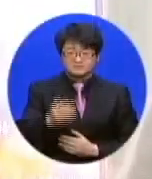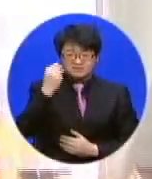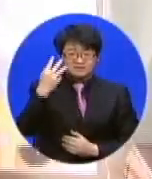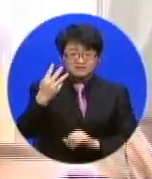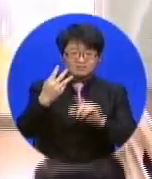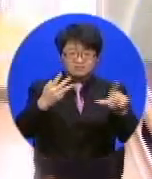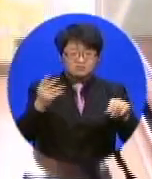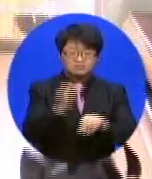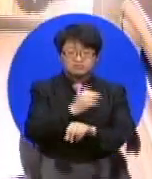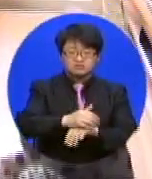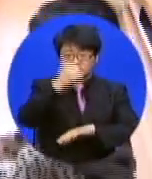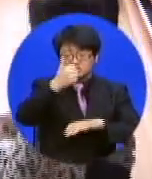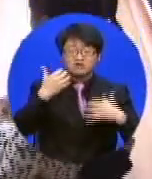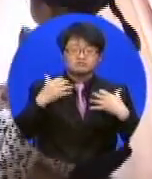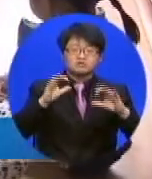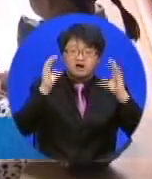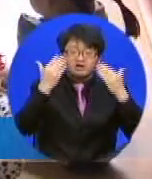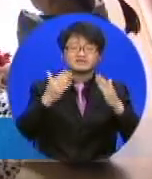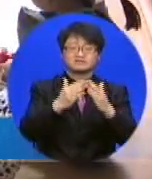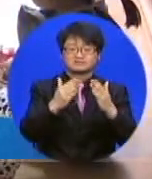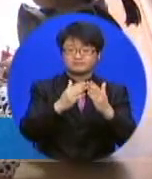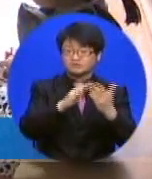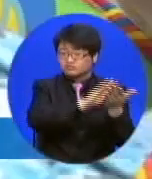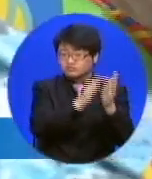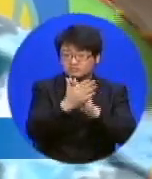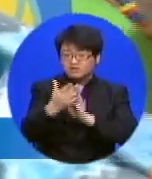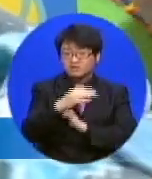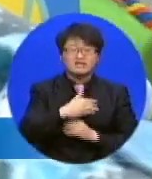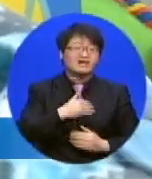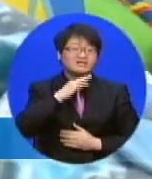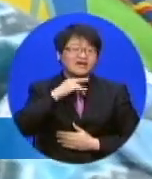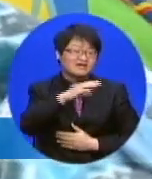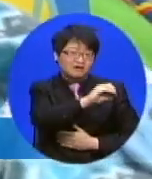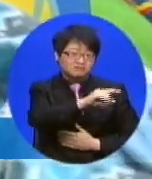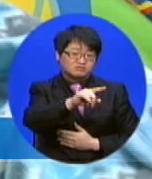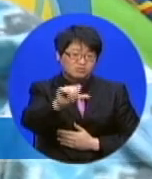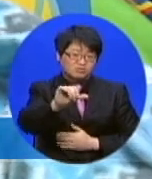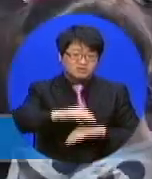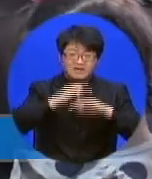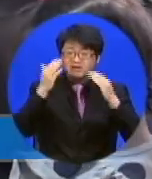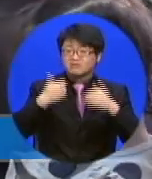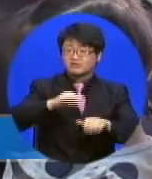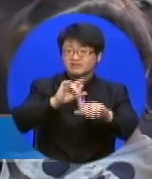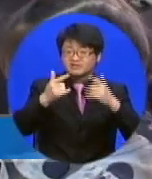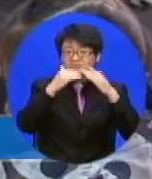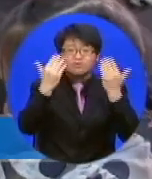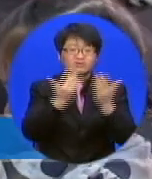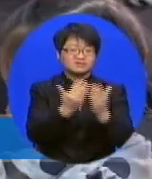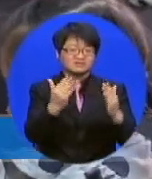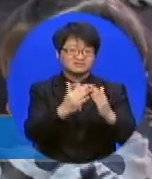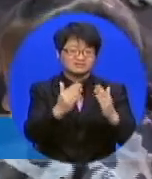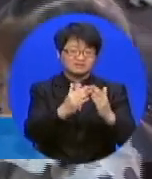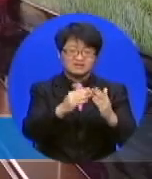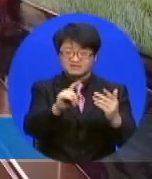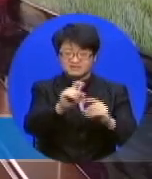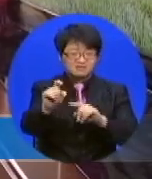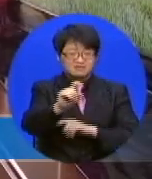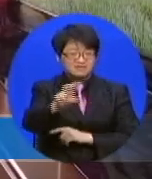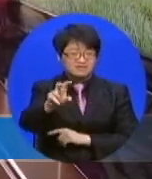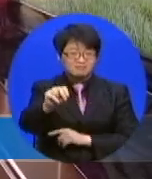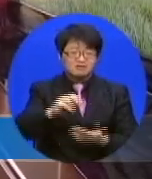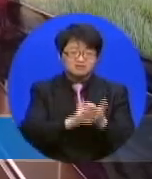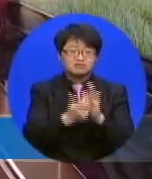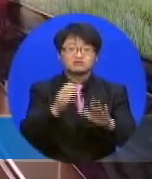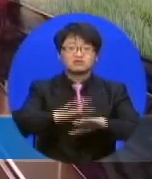3월부터 정부는 어린이집이나 유치원에 0에서 5세 영유아를 보내지 않는 모든 가정에 10에서 20만 원의